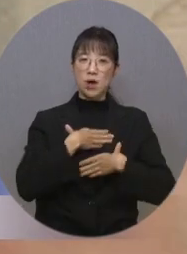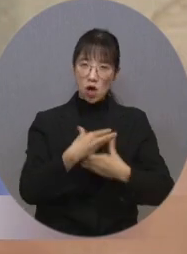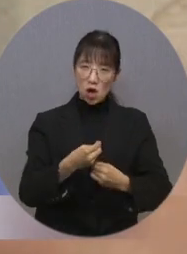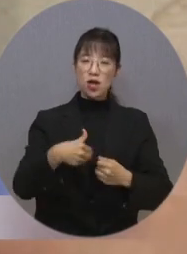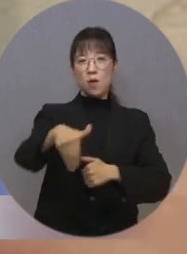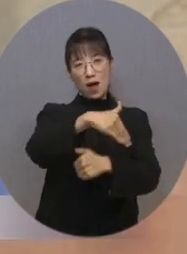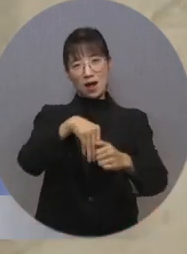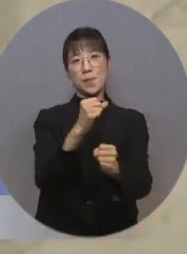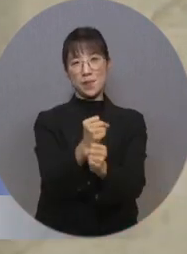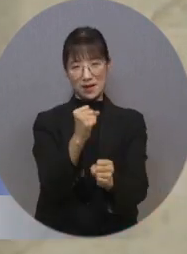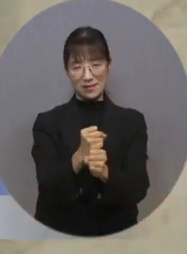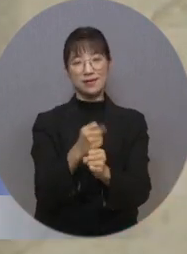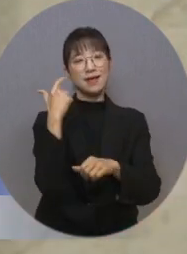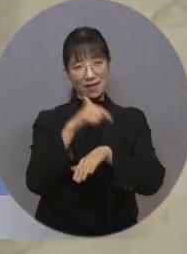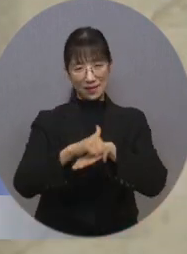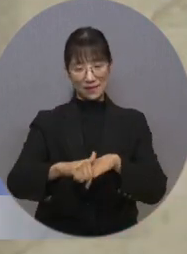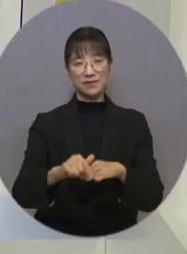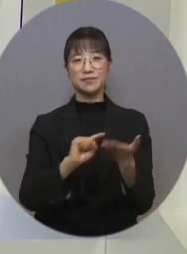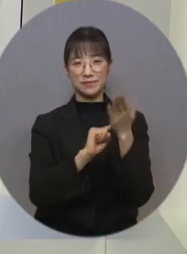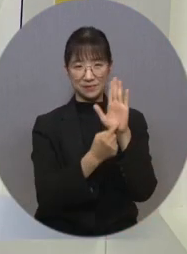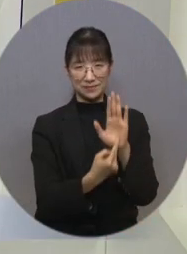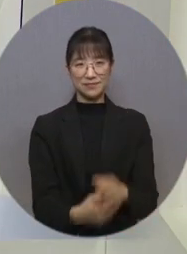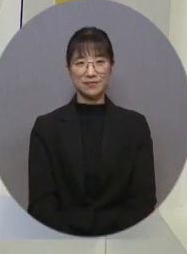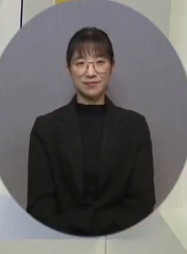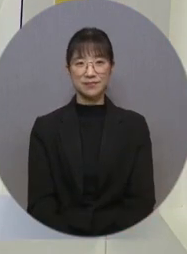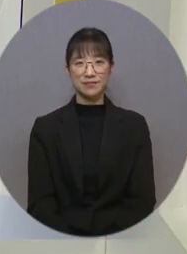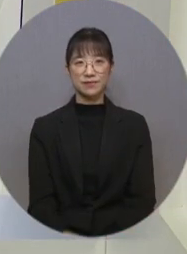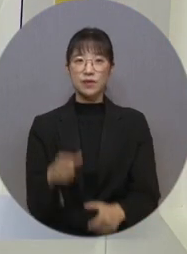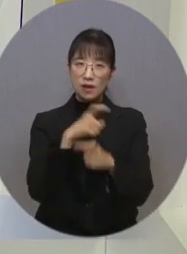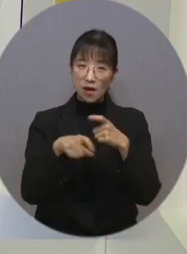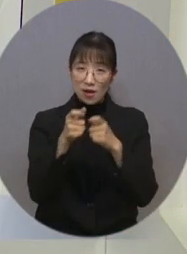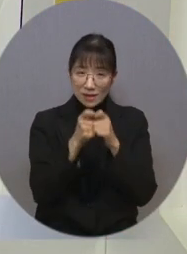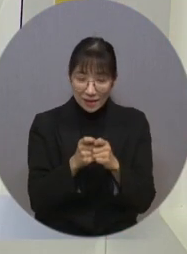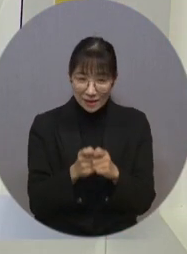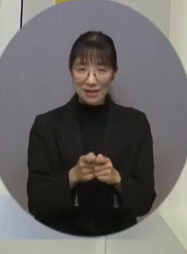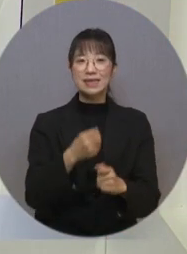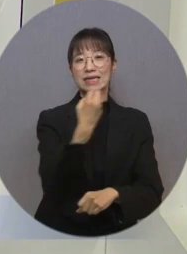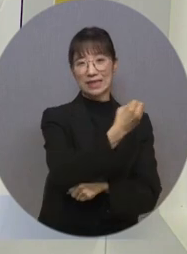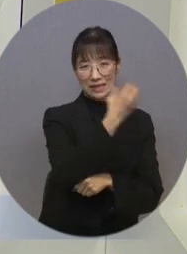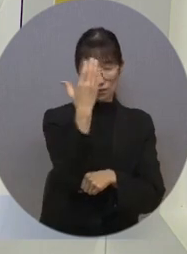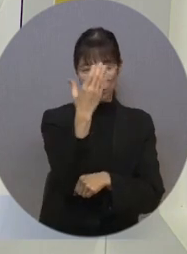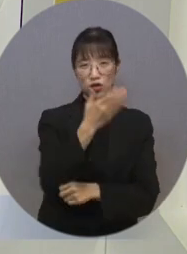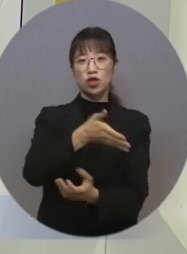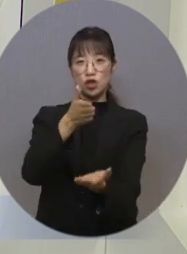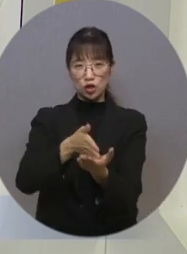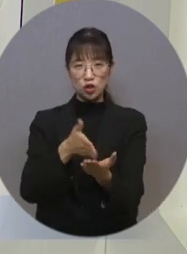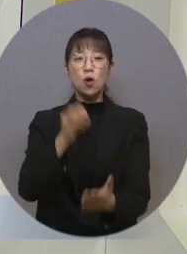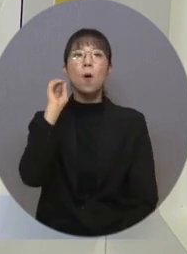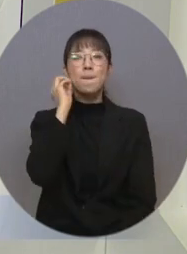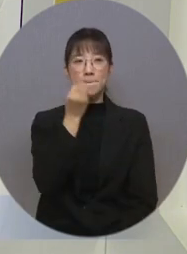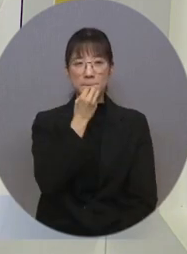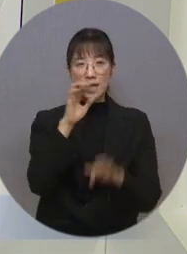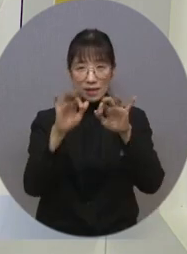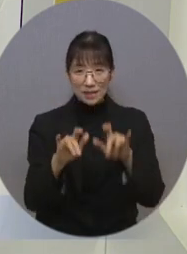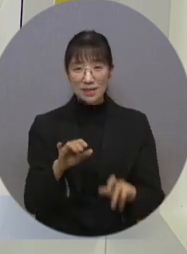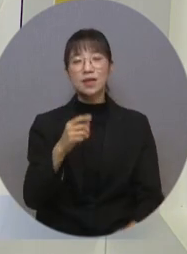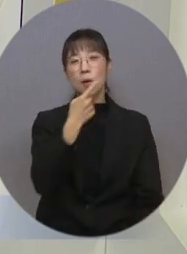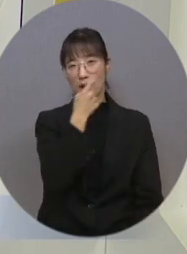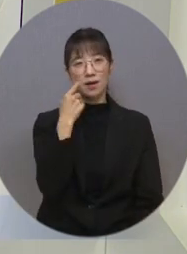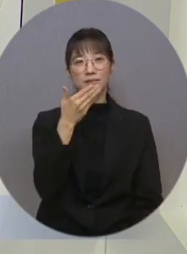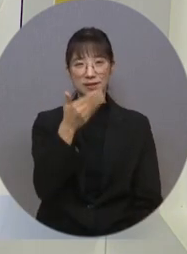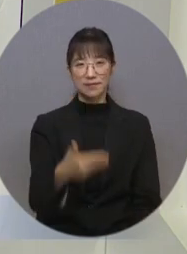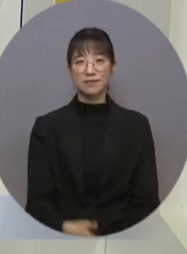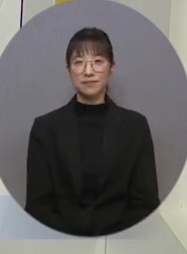조성해 나갈 계획이라고 밝혔습니다 더 자세한 뉴스는 장애인 신문과 웰페어뉴스 홈페이지를 통해 확인할 수